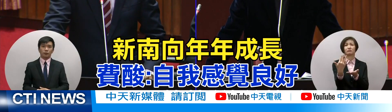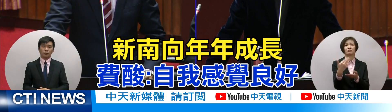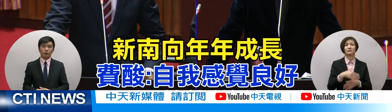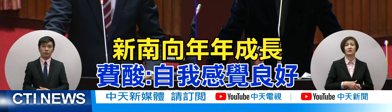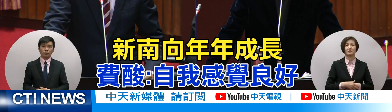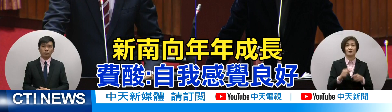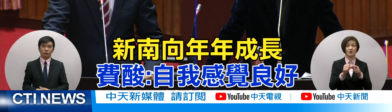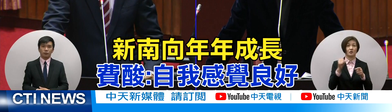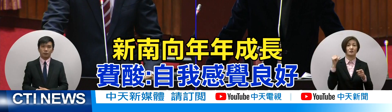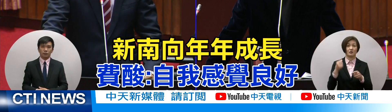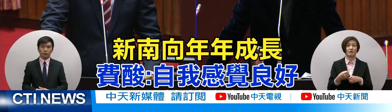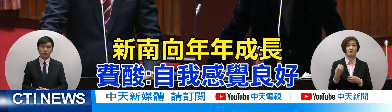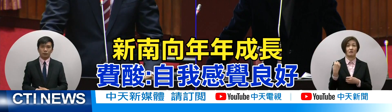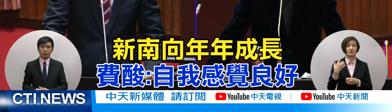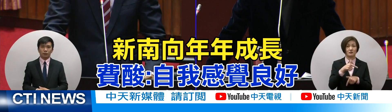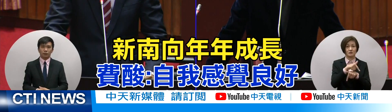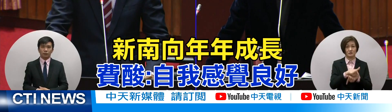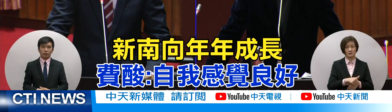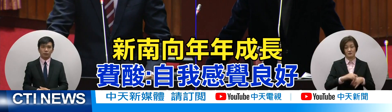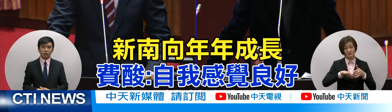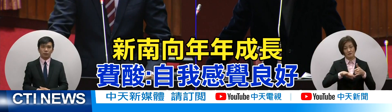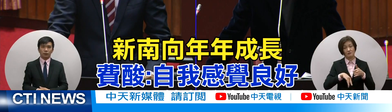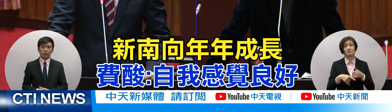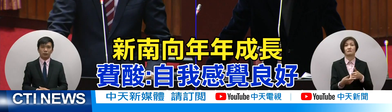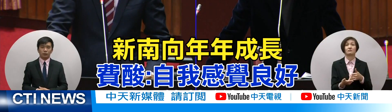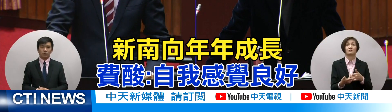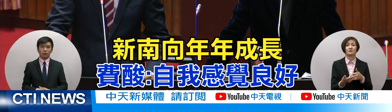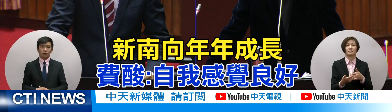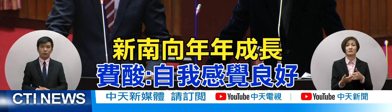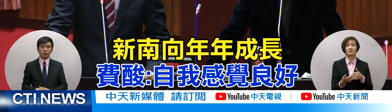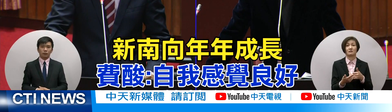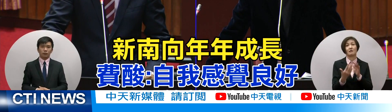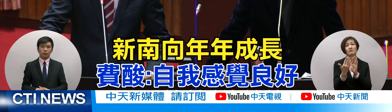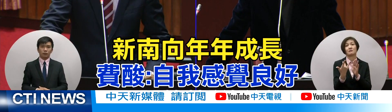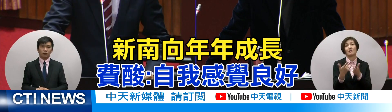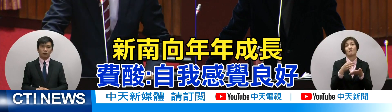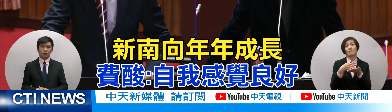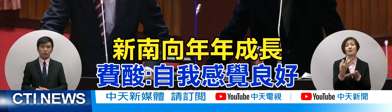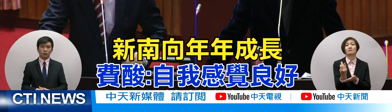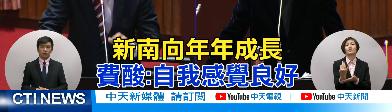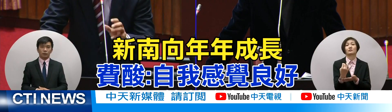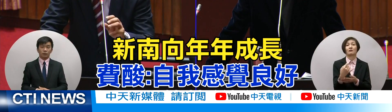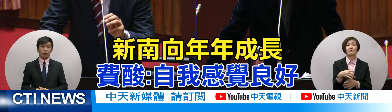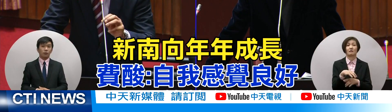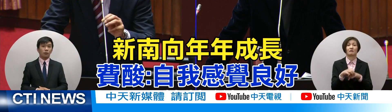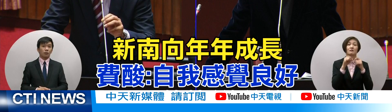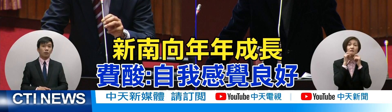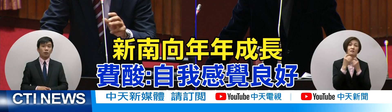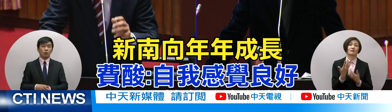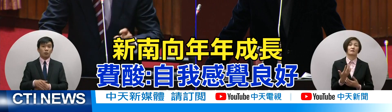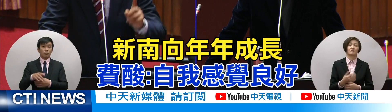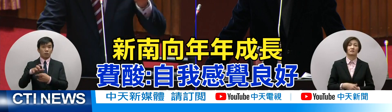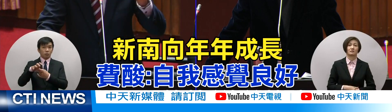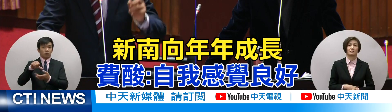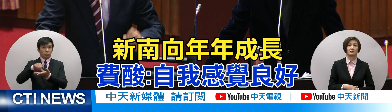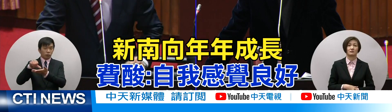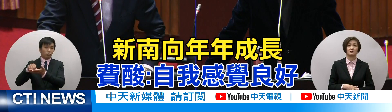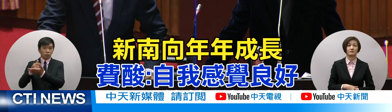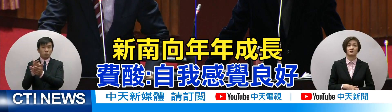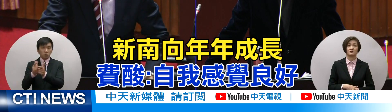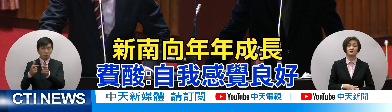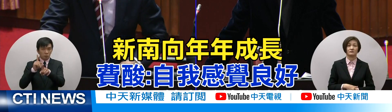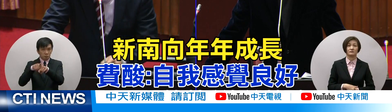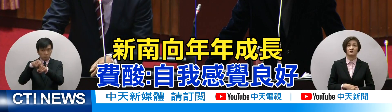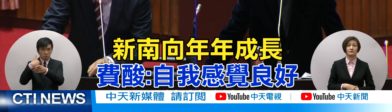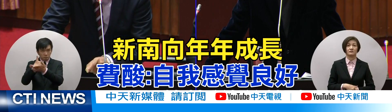年前我们新南向的水果卖了多少钱？农产品。 农产品的水果的部分里面，就是看它的品项，